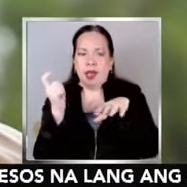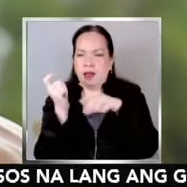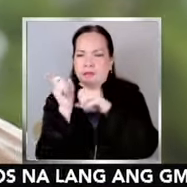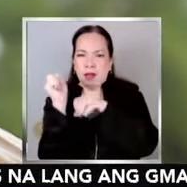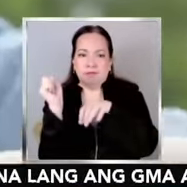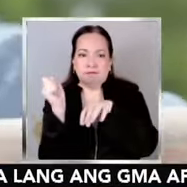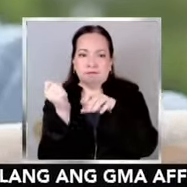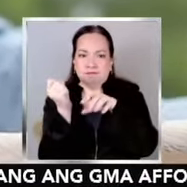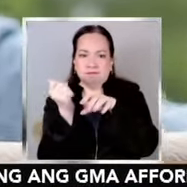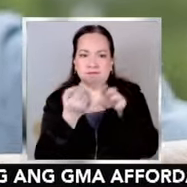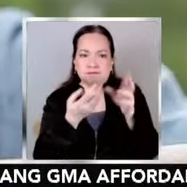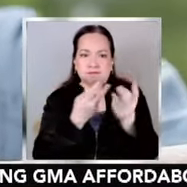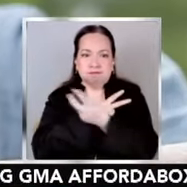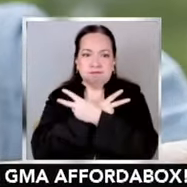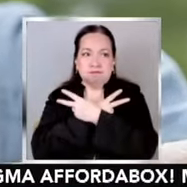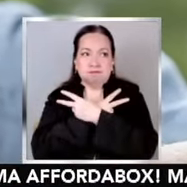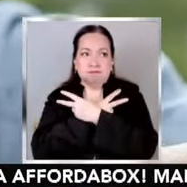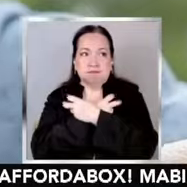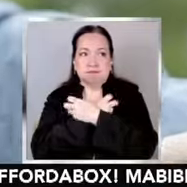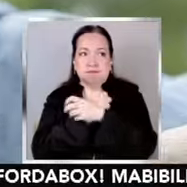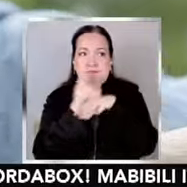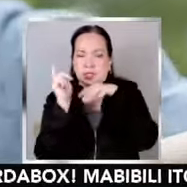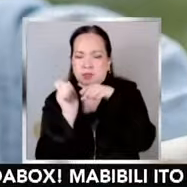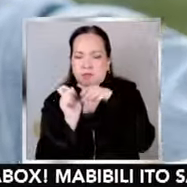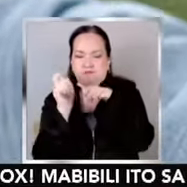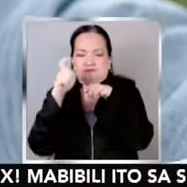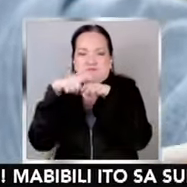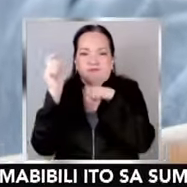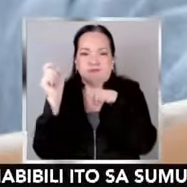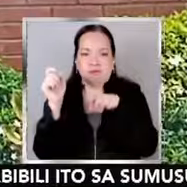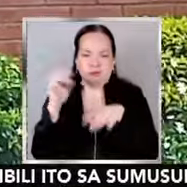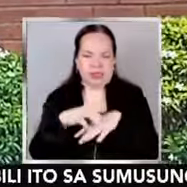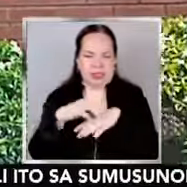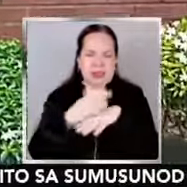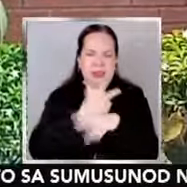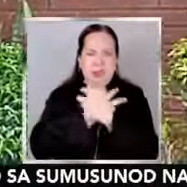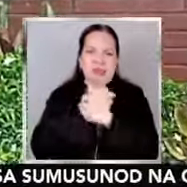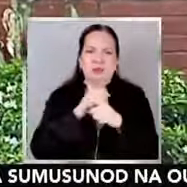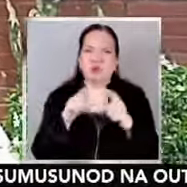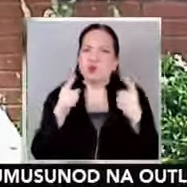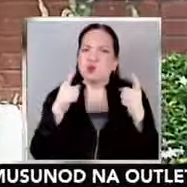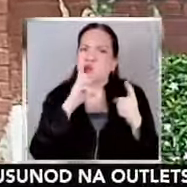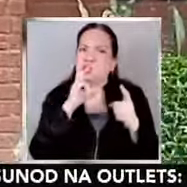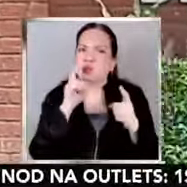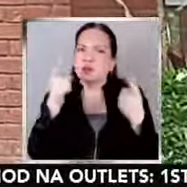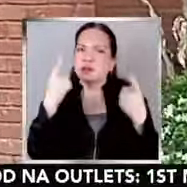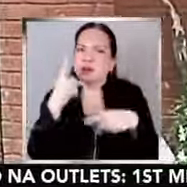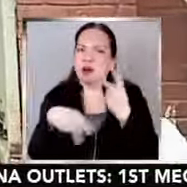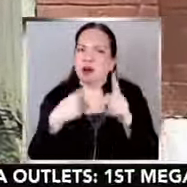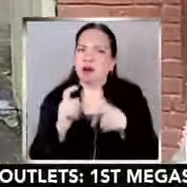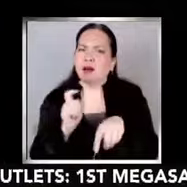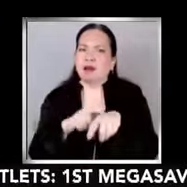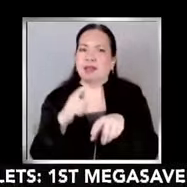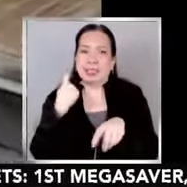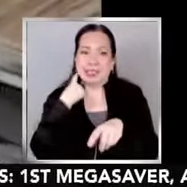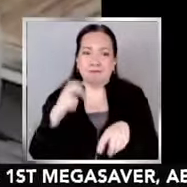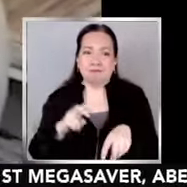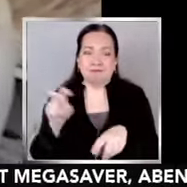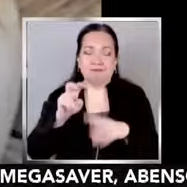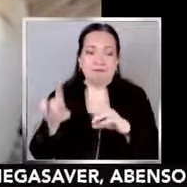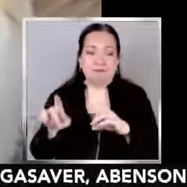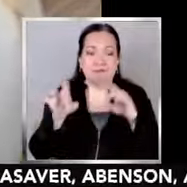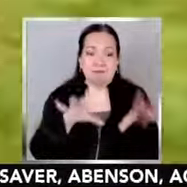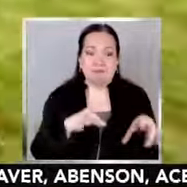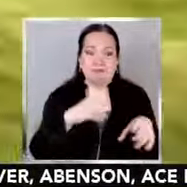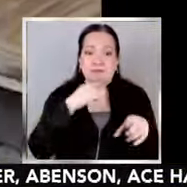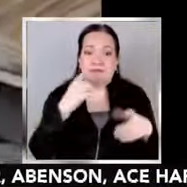ay aculeus. Ngunit anong classic scorpion kaya ang nagsting sa turistang si Loren? Ayon sa Palawan Council for Sustainable Development, ang posibleng nagsting